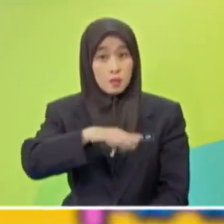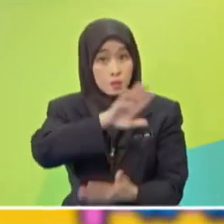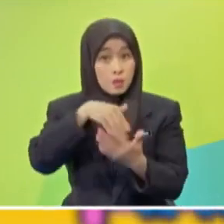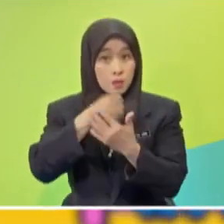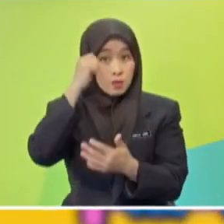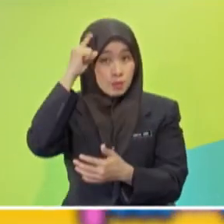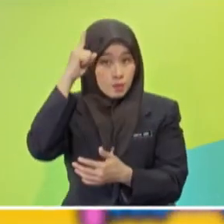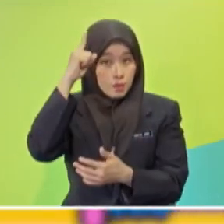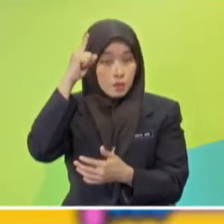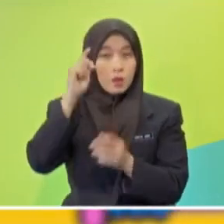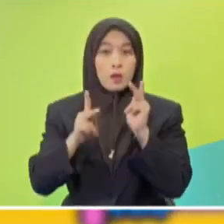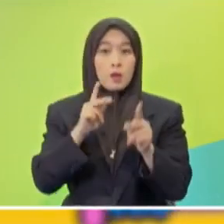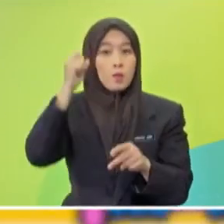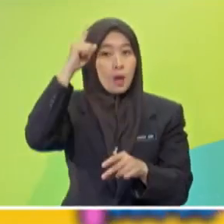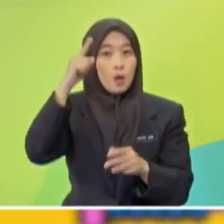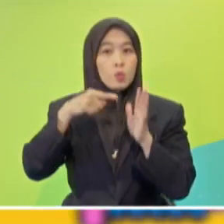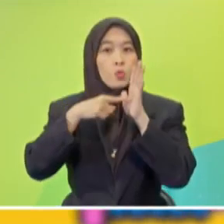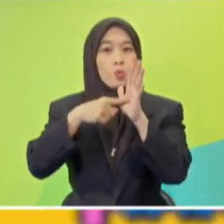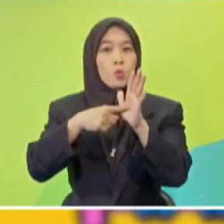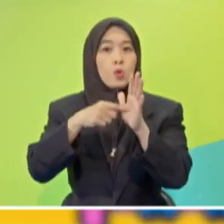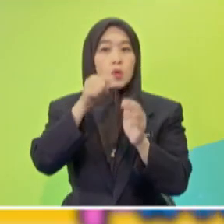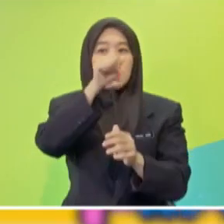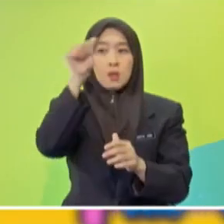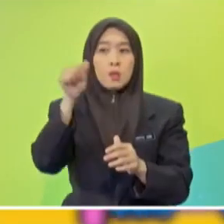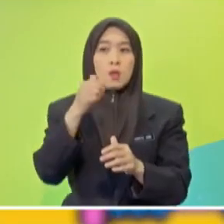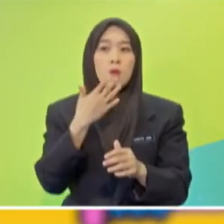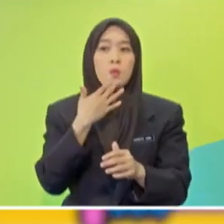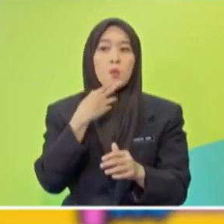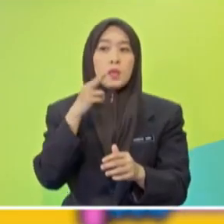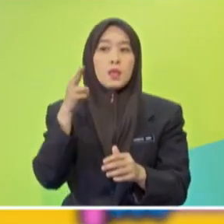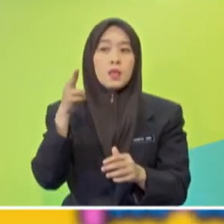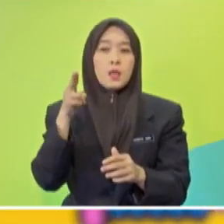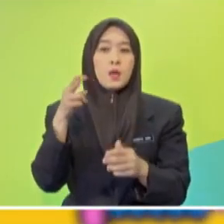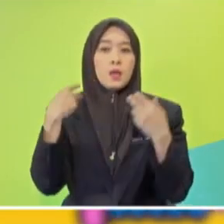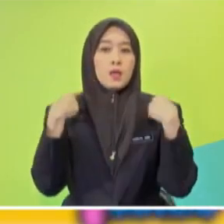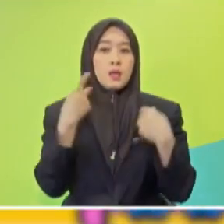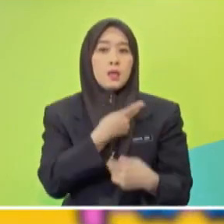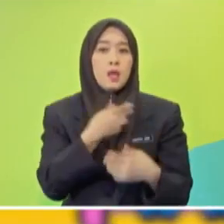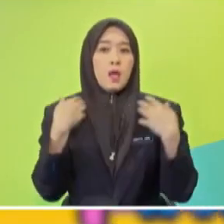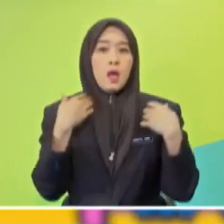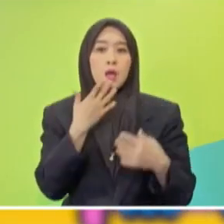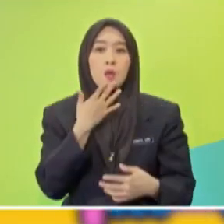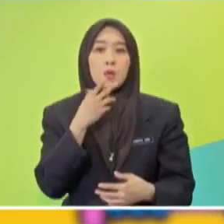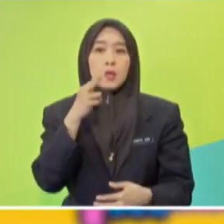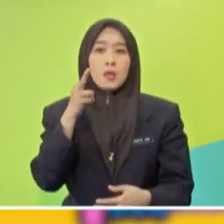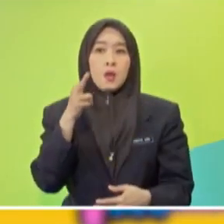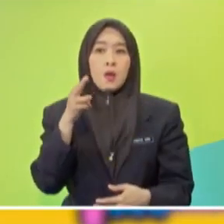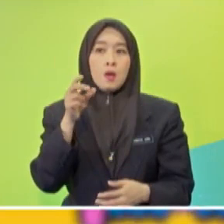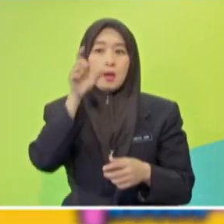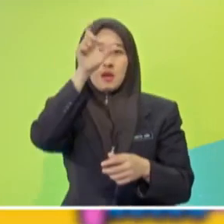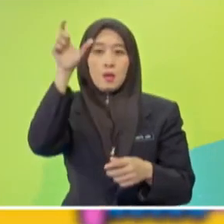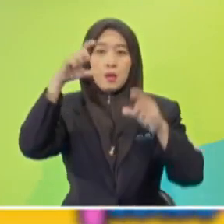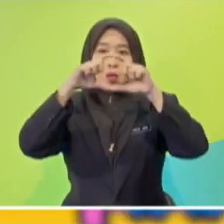paham boleh ditunjuk stiker yang warna hijau kita ada stiker ini Oke saya